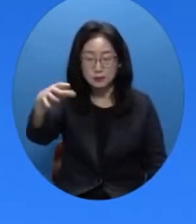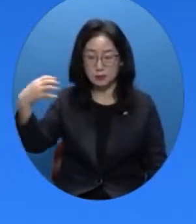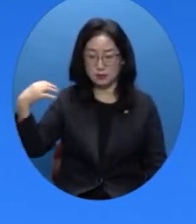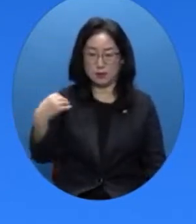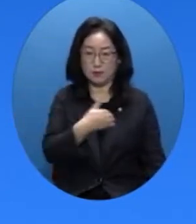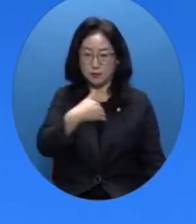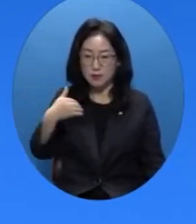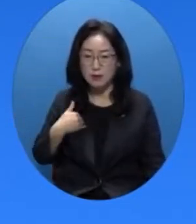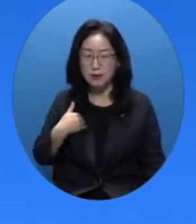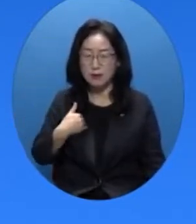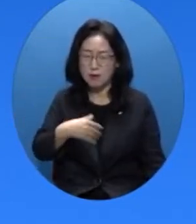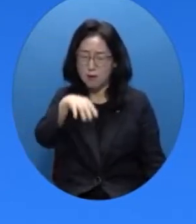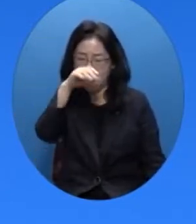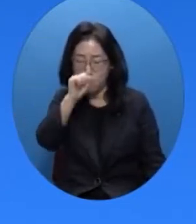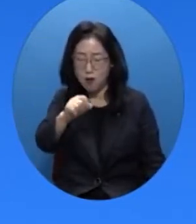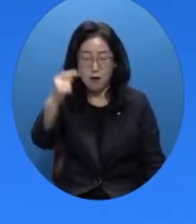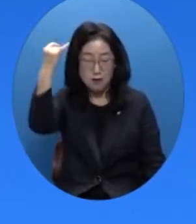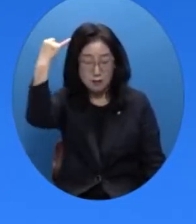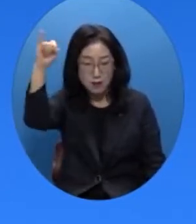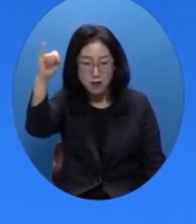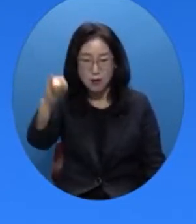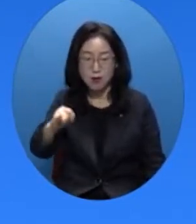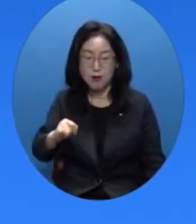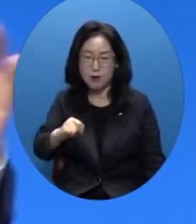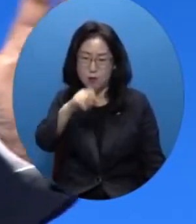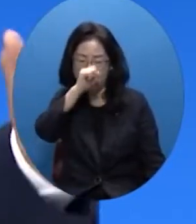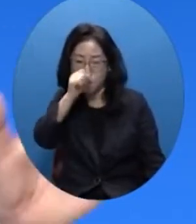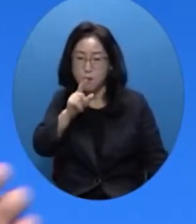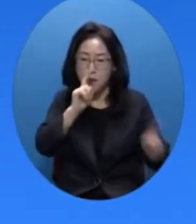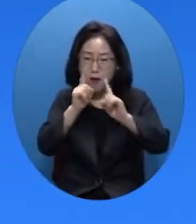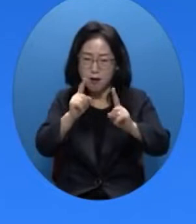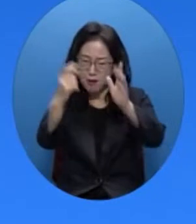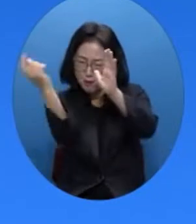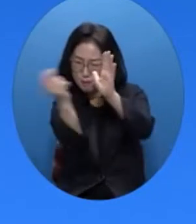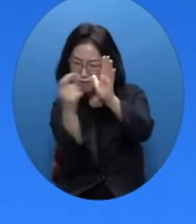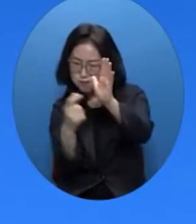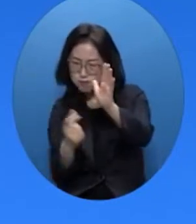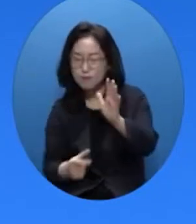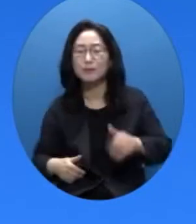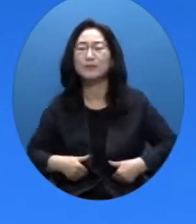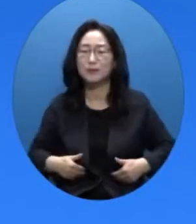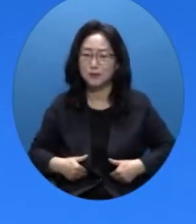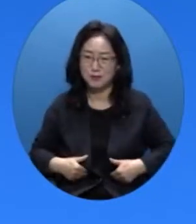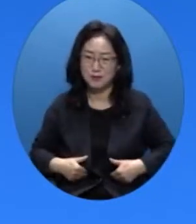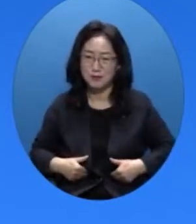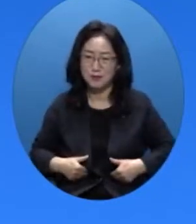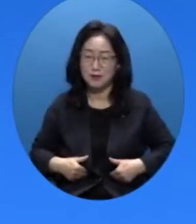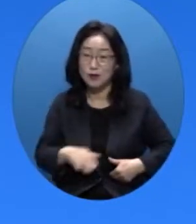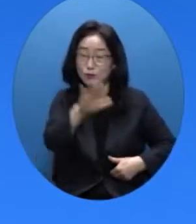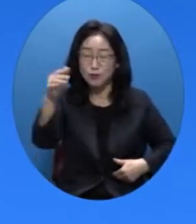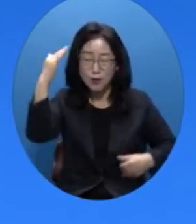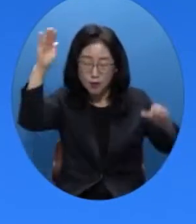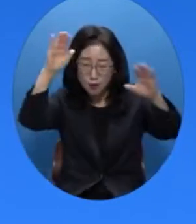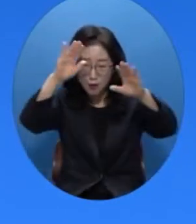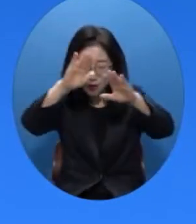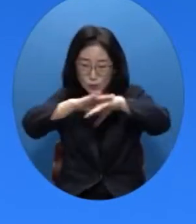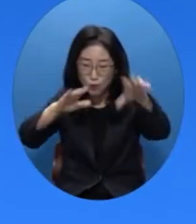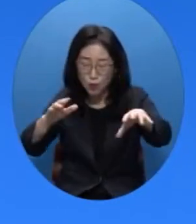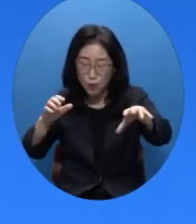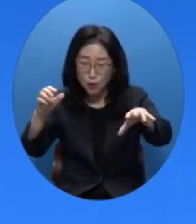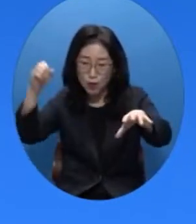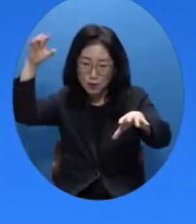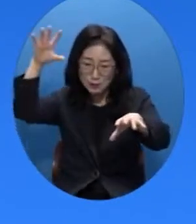긍정적이고 창조적이고 생산적인 이야기가 넓히게 만들어야 될 것입니다 우리가 어둠을 밝히는 빛으로 써 같은